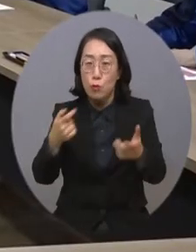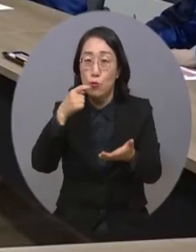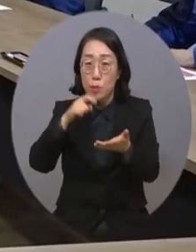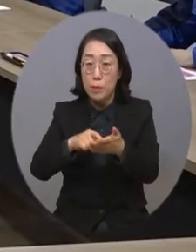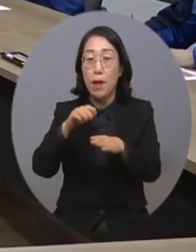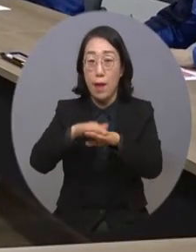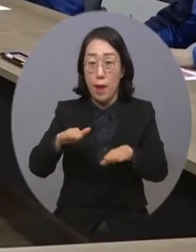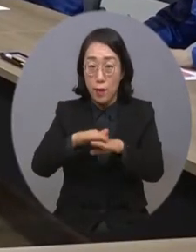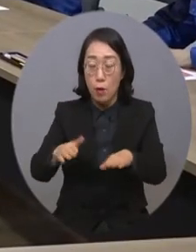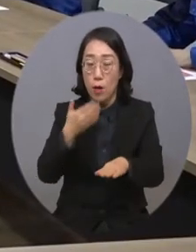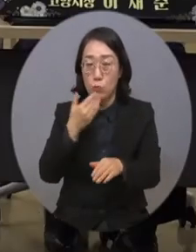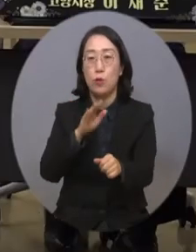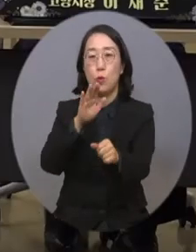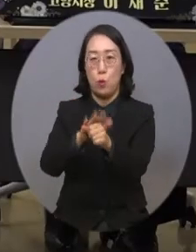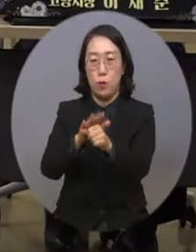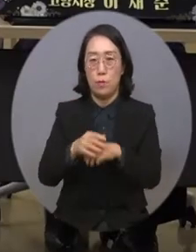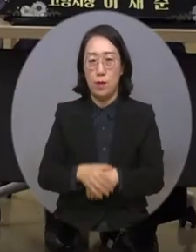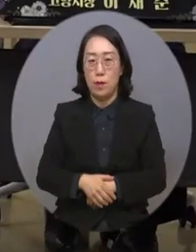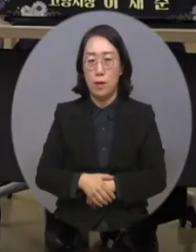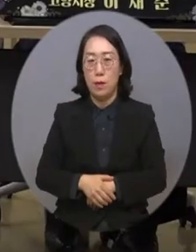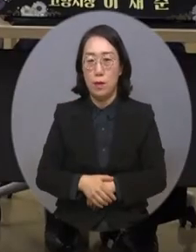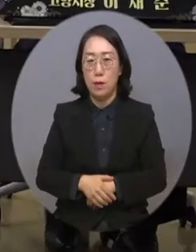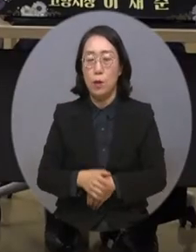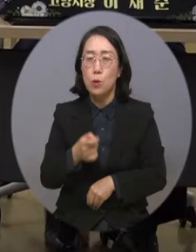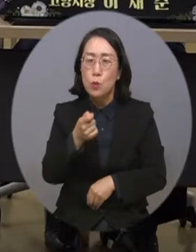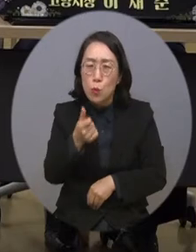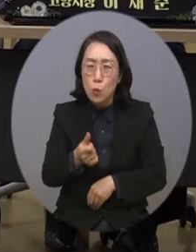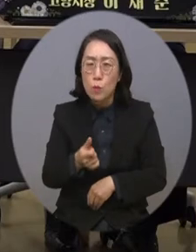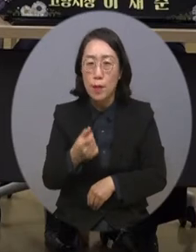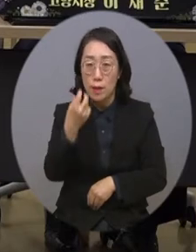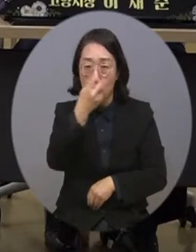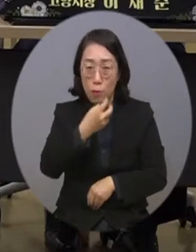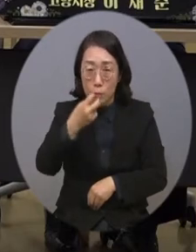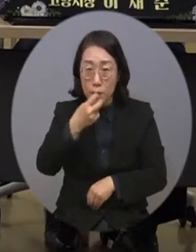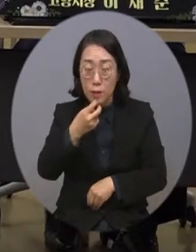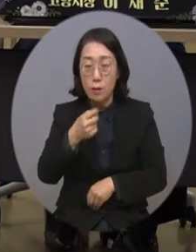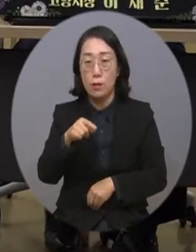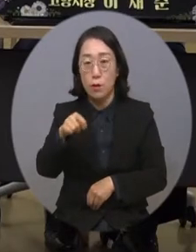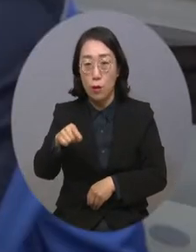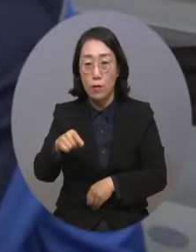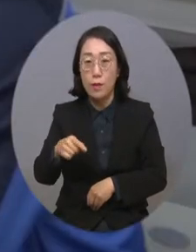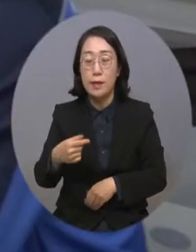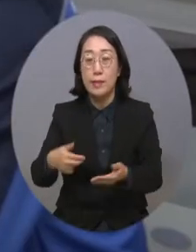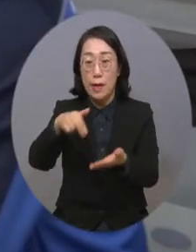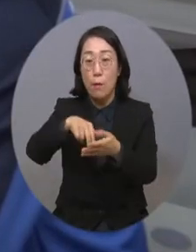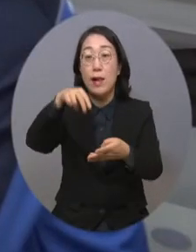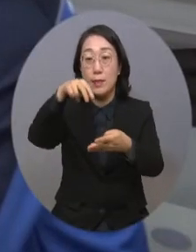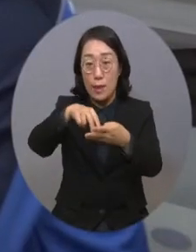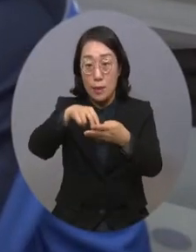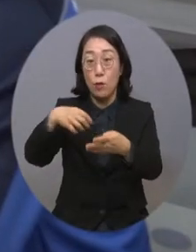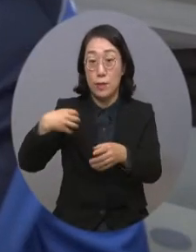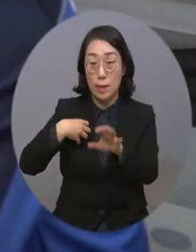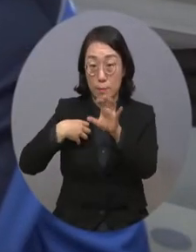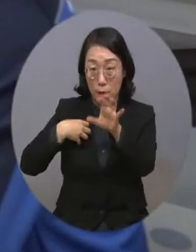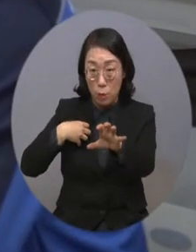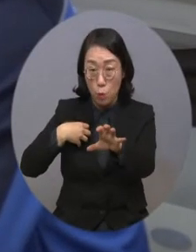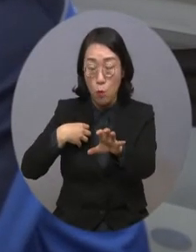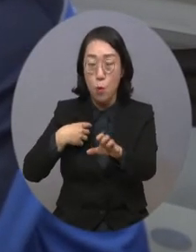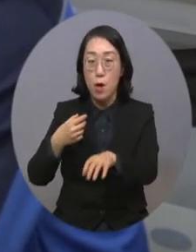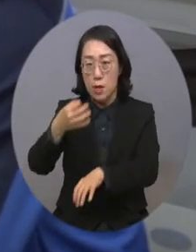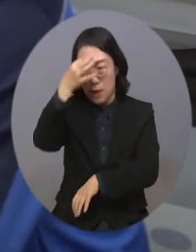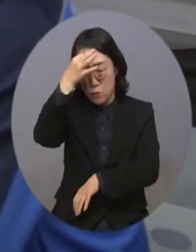해소할 수 있도록 지원합니다 혹 유명 생활 정비는 지역 자활 센터 에서 담당하고 기술력이 필요한 서비스는